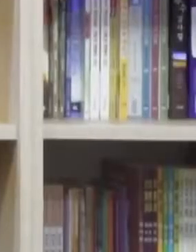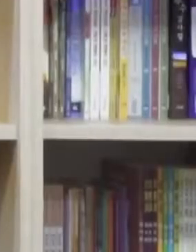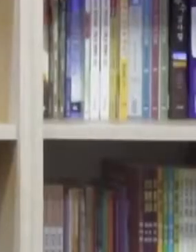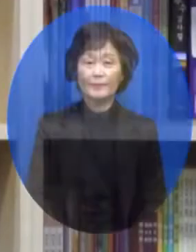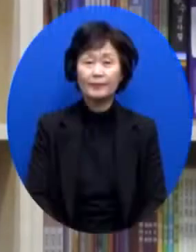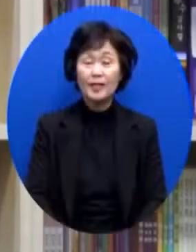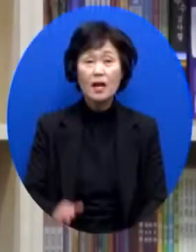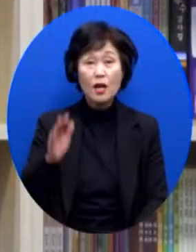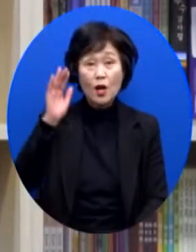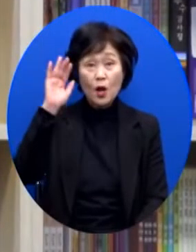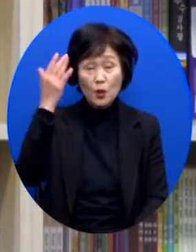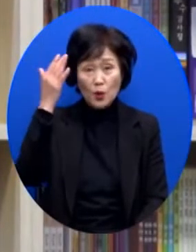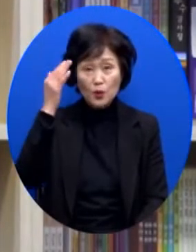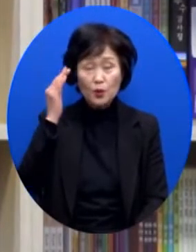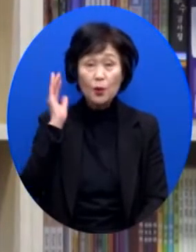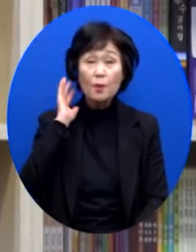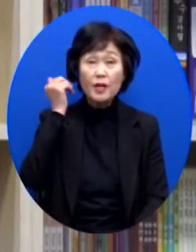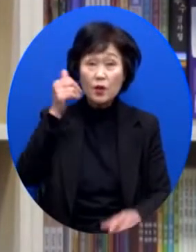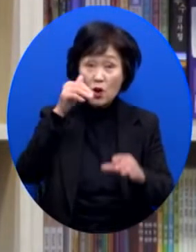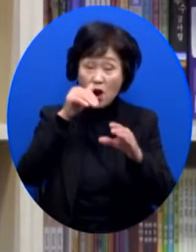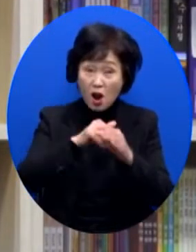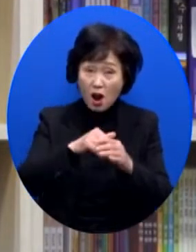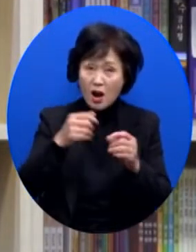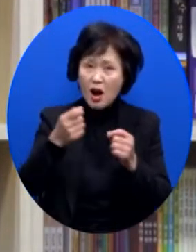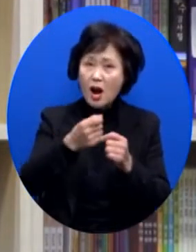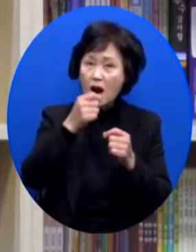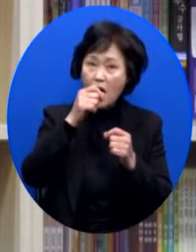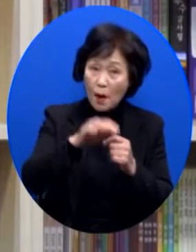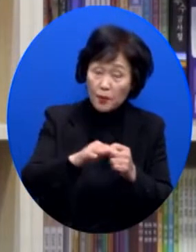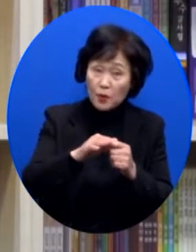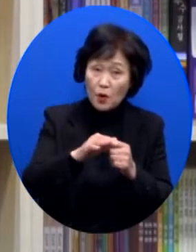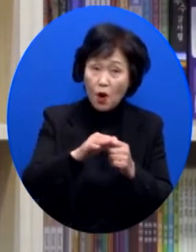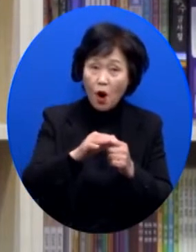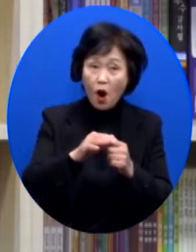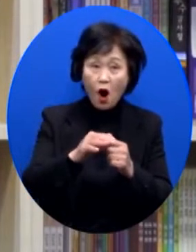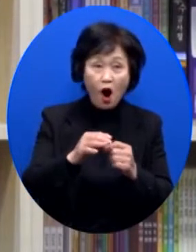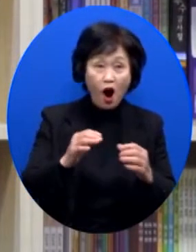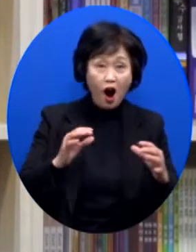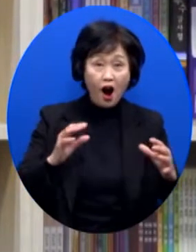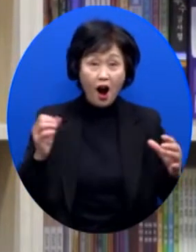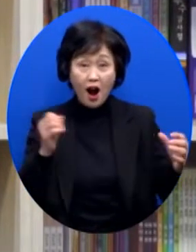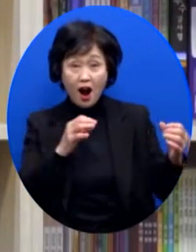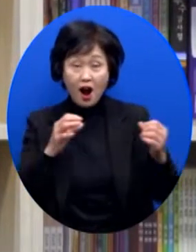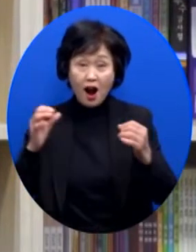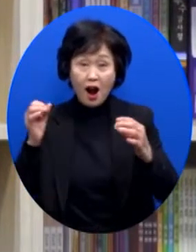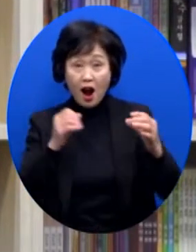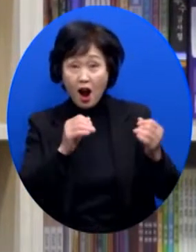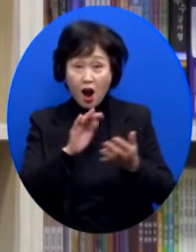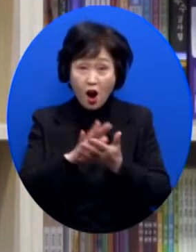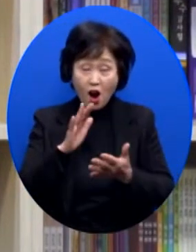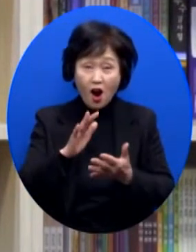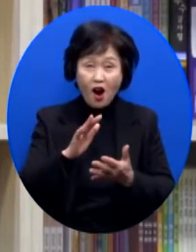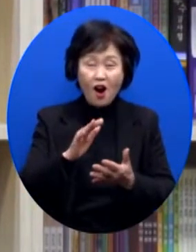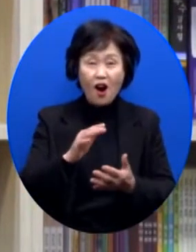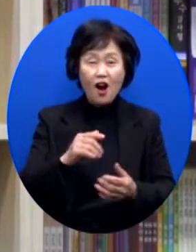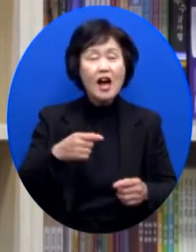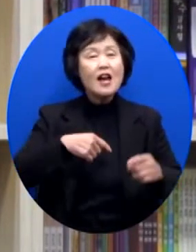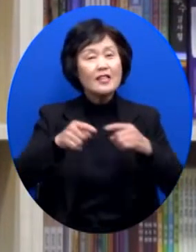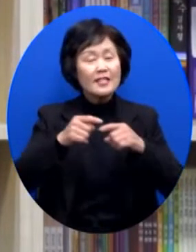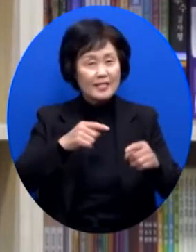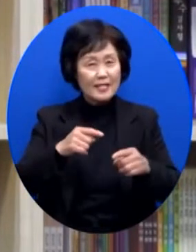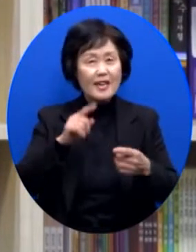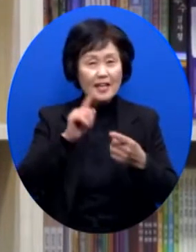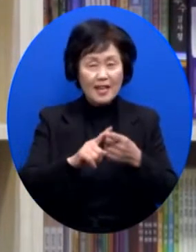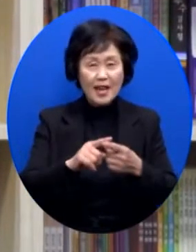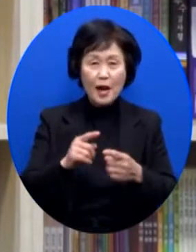요즘 대선을 앞두고 그냥 열기가 후끈 달아오르고 있습니다 에 가뜩이나 정책이 좋아하는 분들이 모이기만